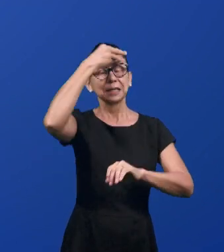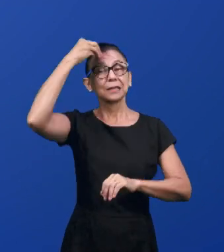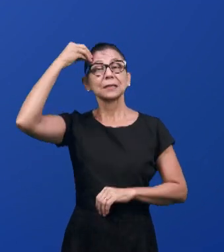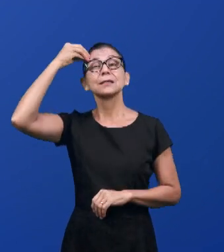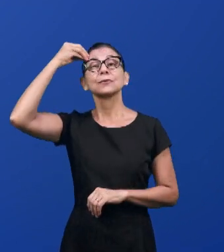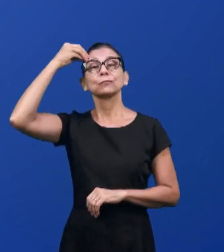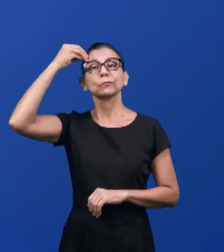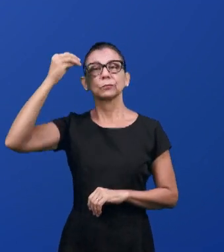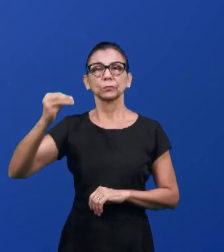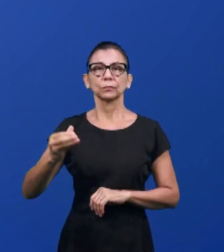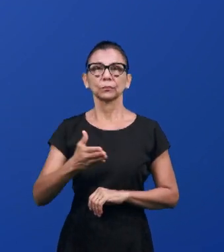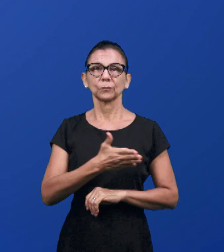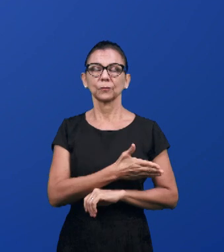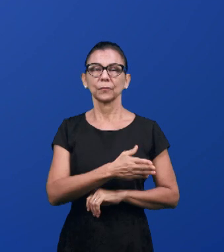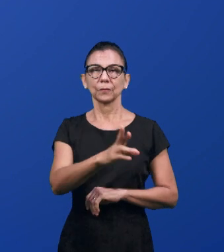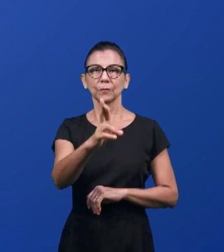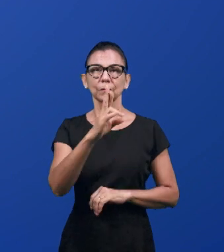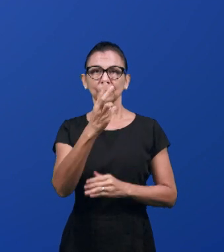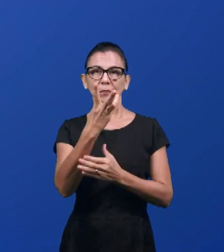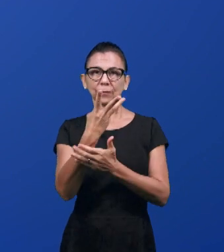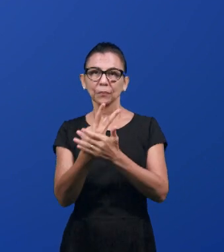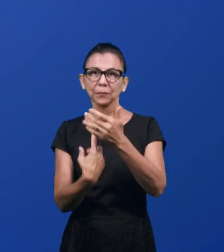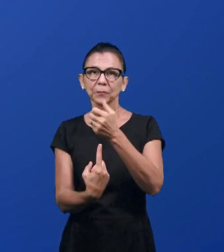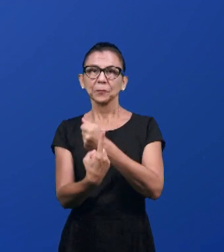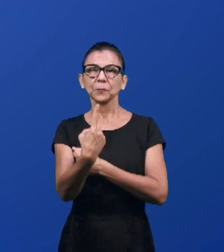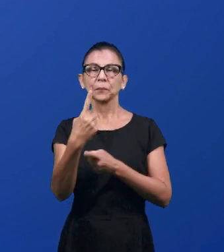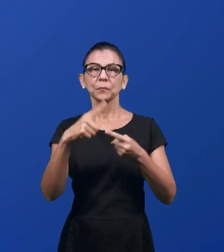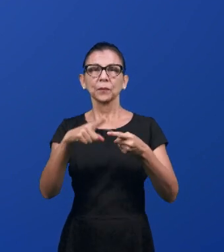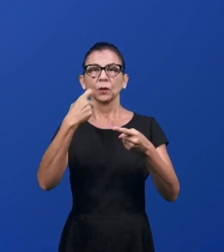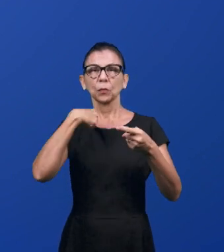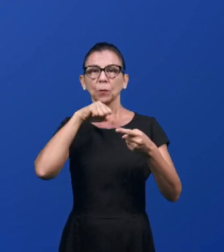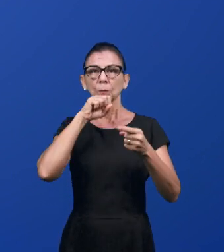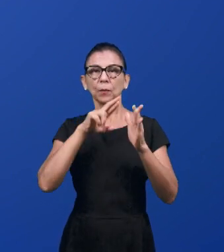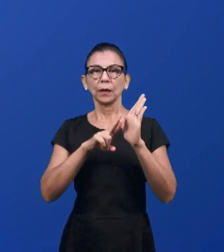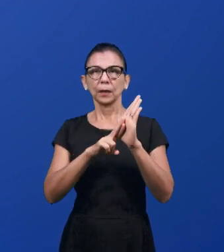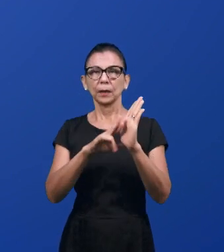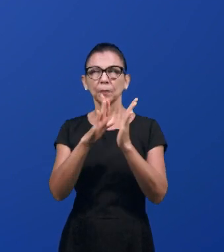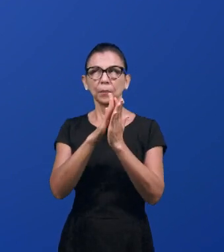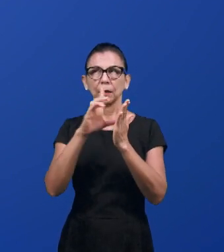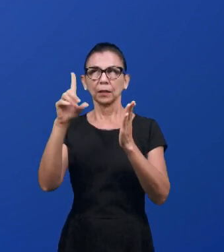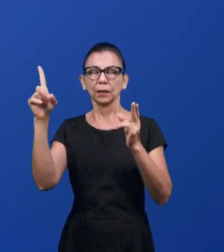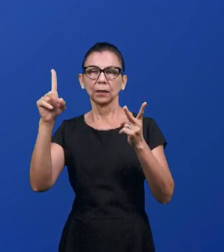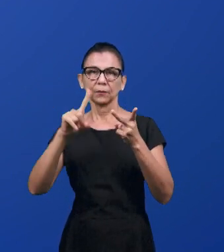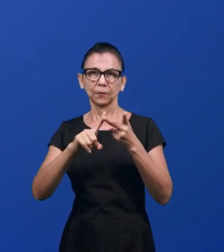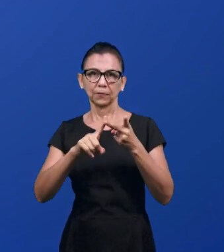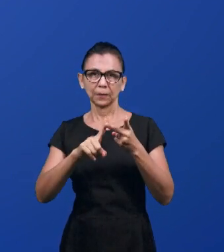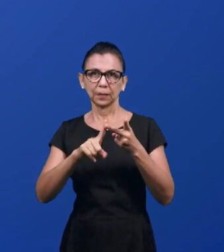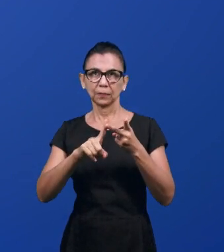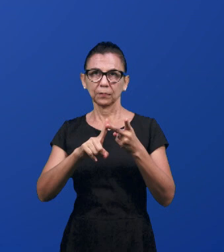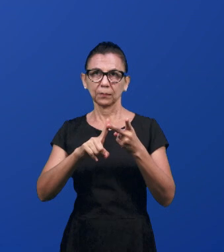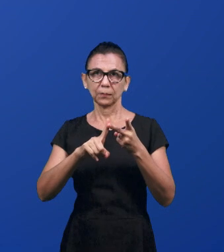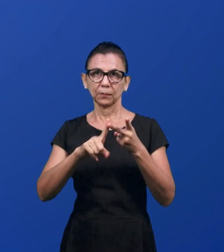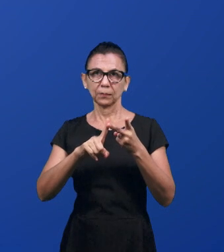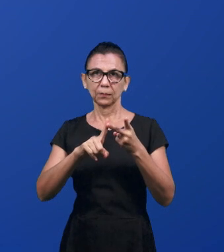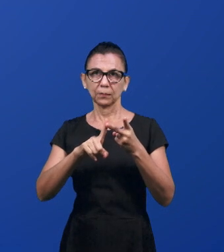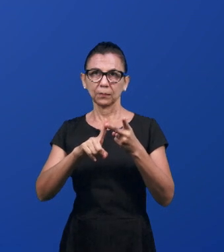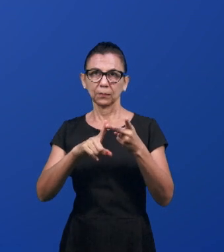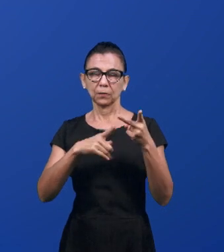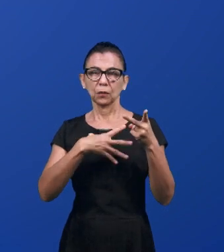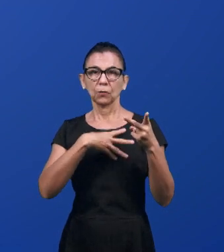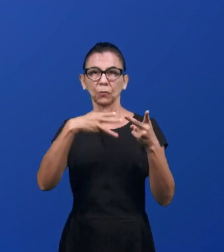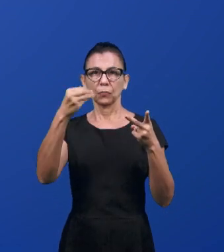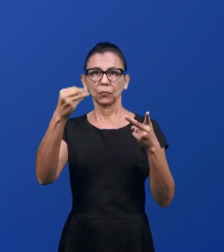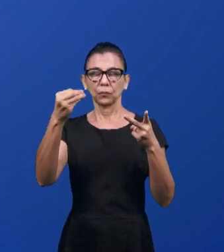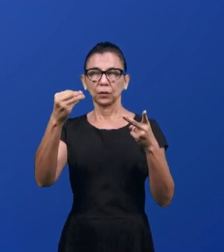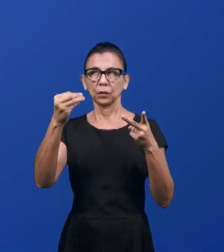La réponse est la Trinité. Le Père, représenté par la parole, le corps de Christ,